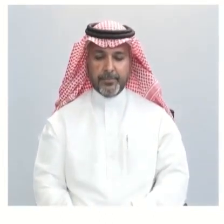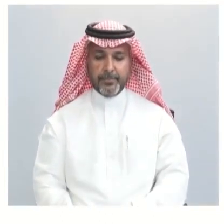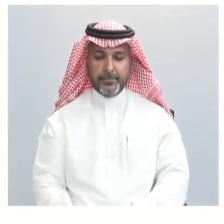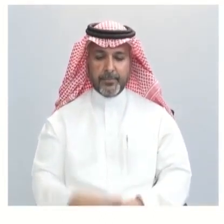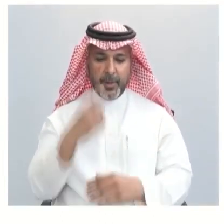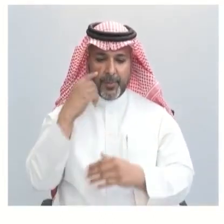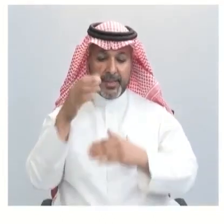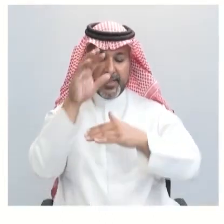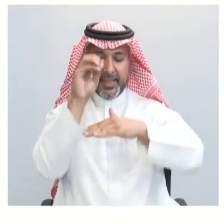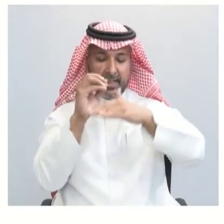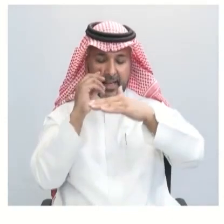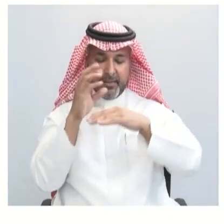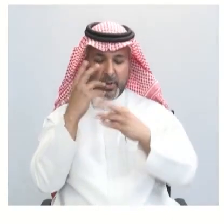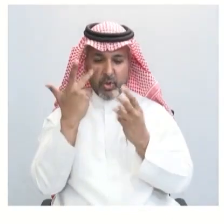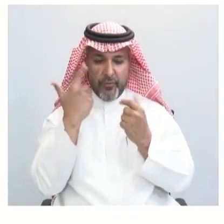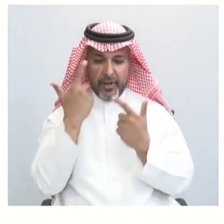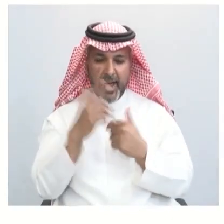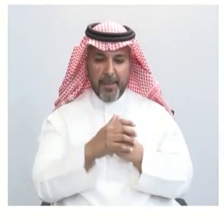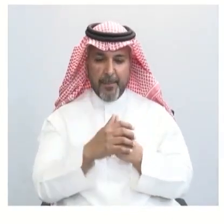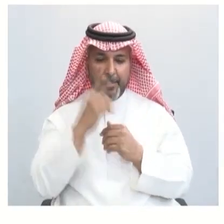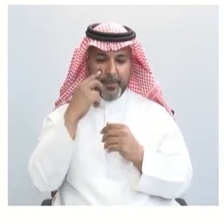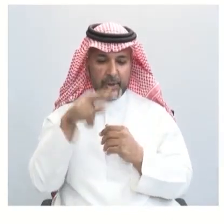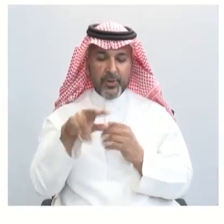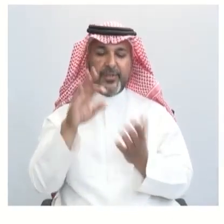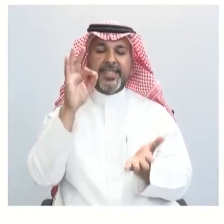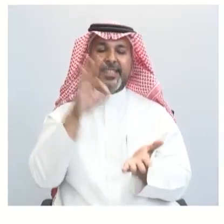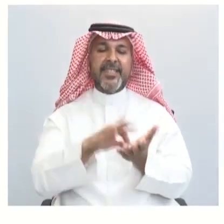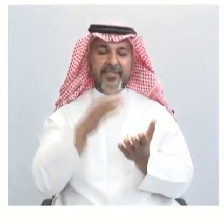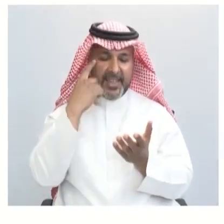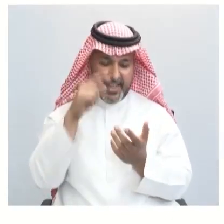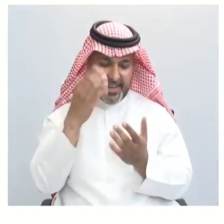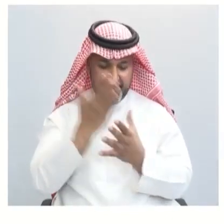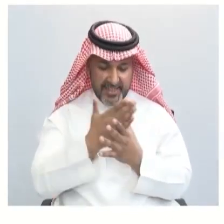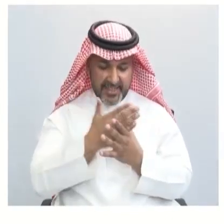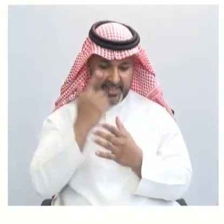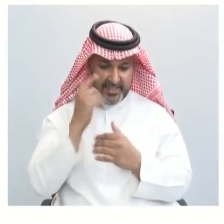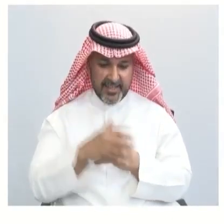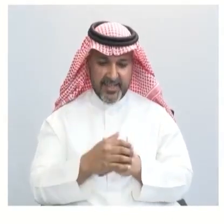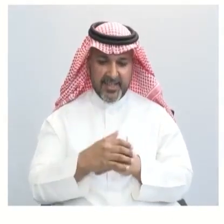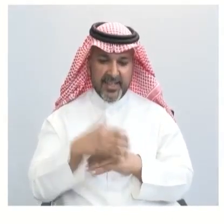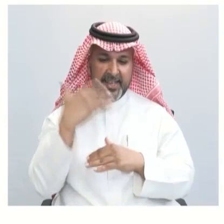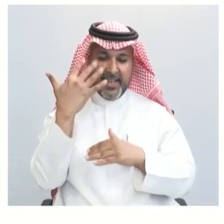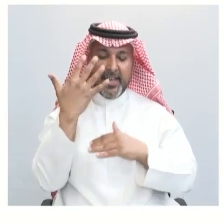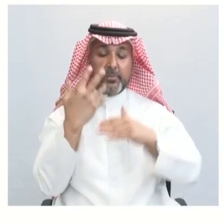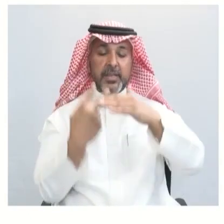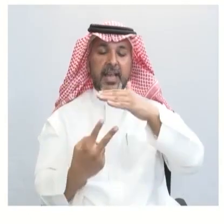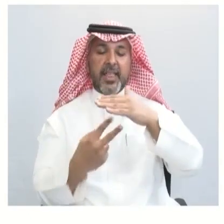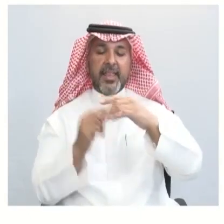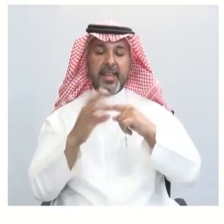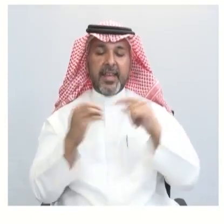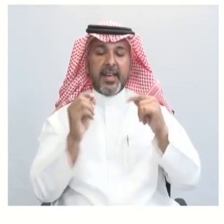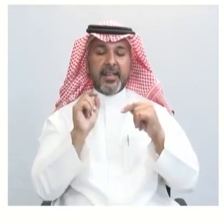5 اللي هو صفر فماذا نلاحظ في المقام اصبح المقام صفرا اذا سالب خ على 2 هي التي